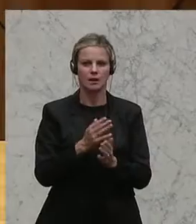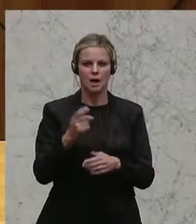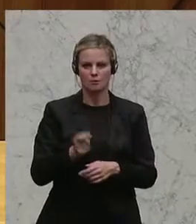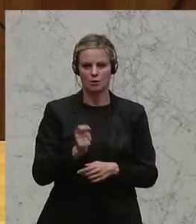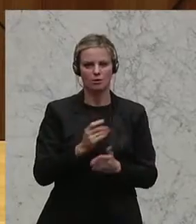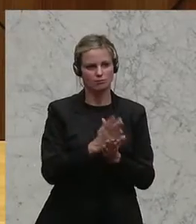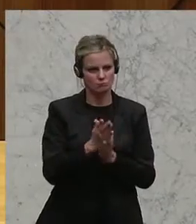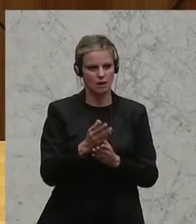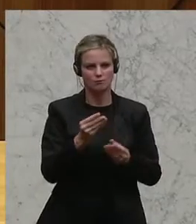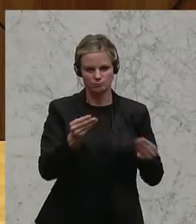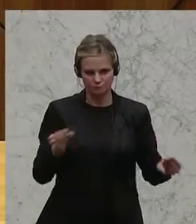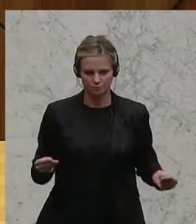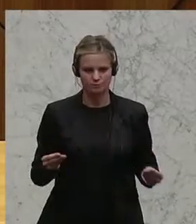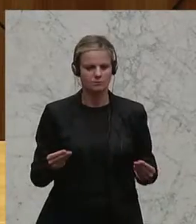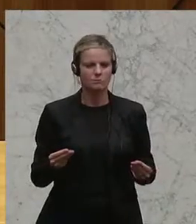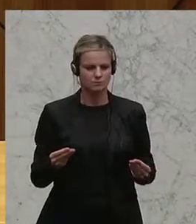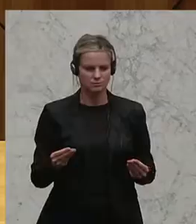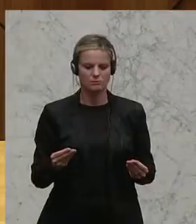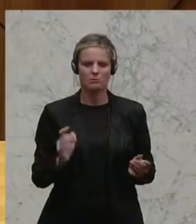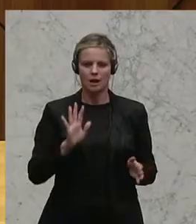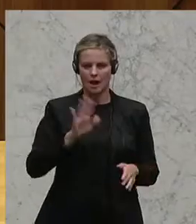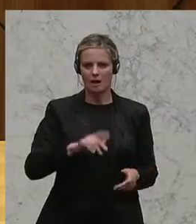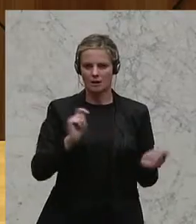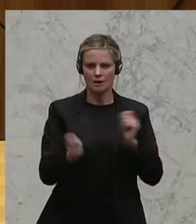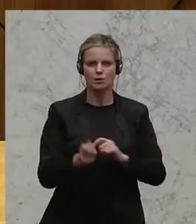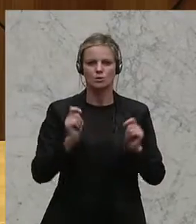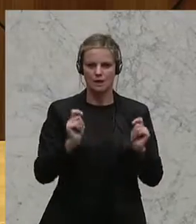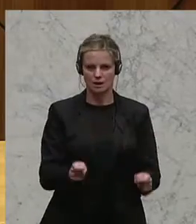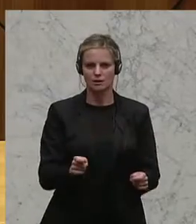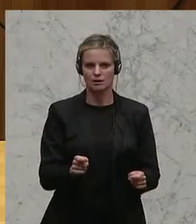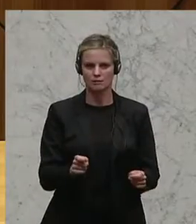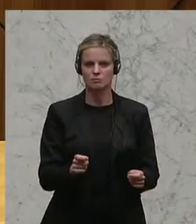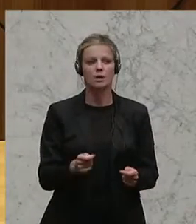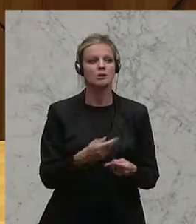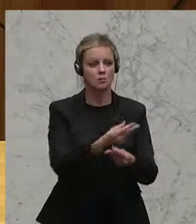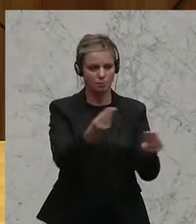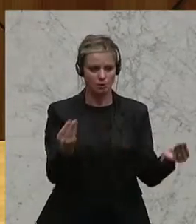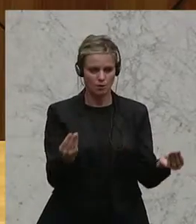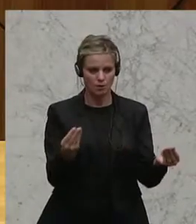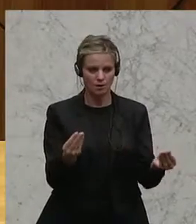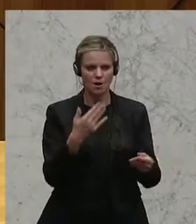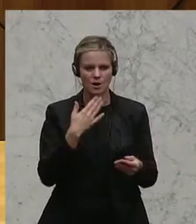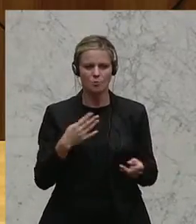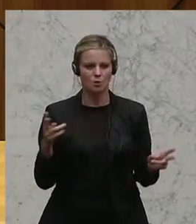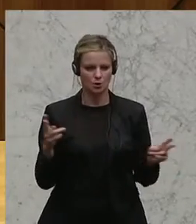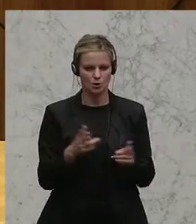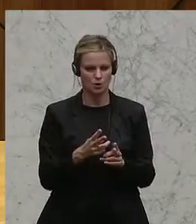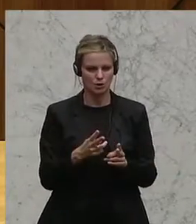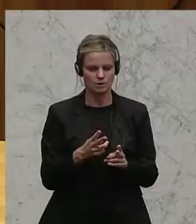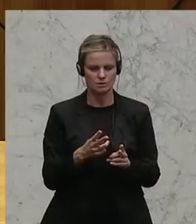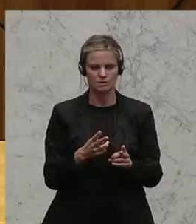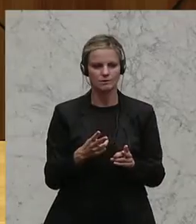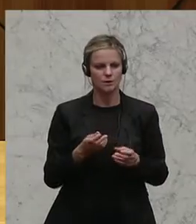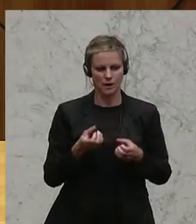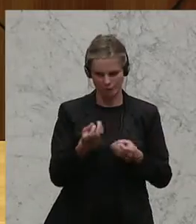zu verfügen. Sie haben diesen Abänderungsantrag vor sich liegen. Ich möchte nur ganz kurz darauf